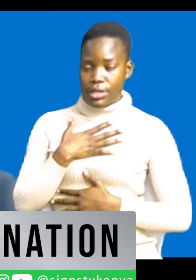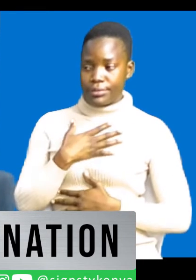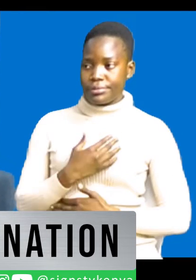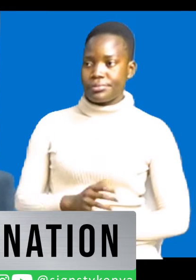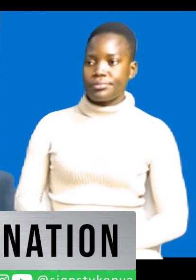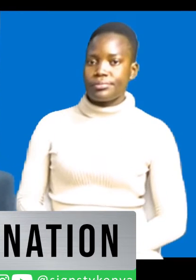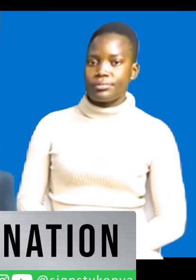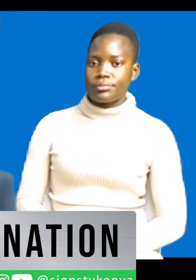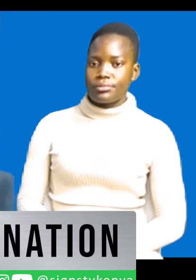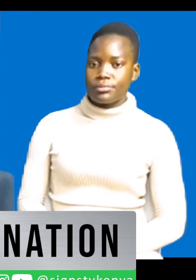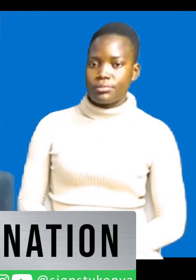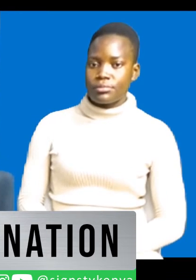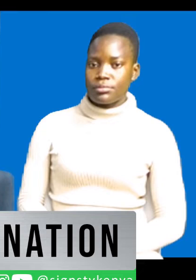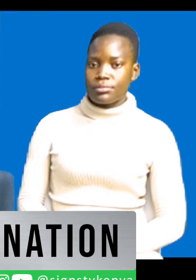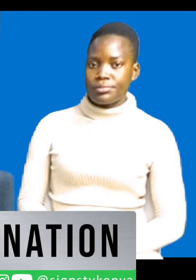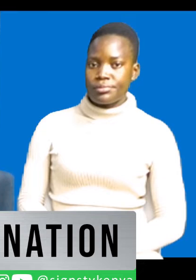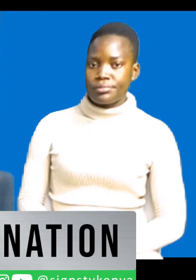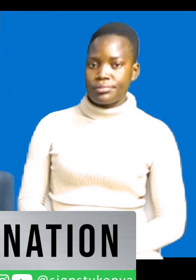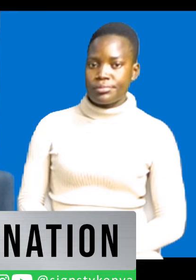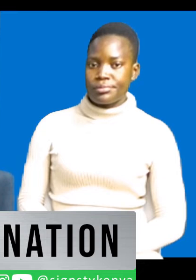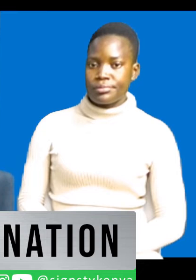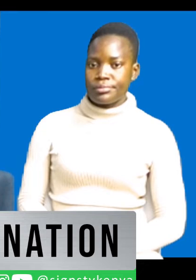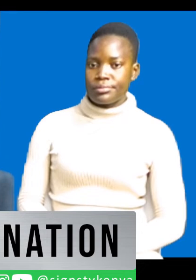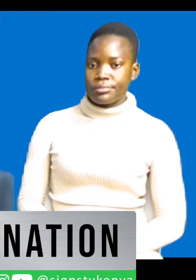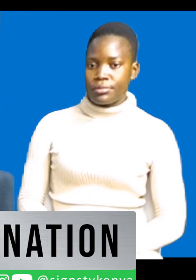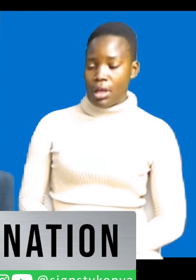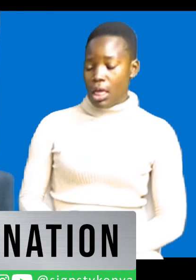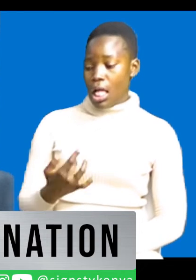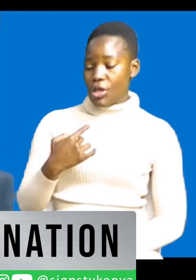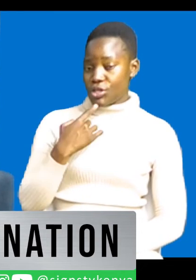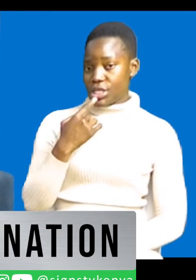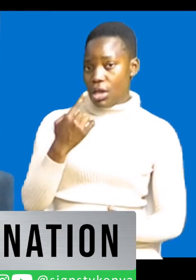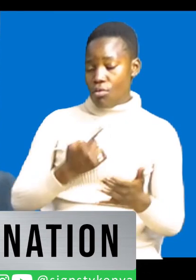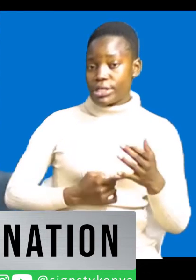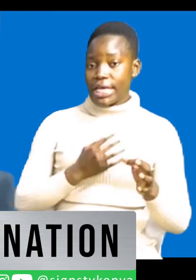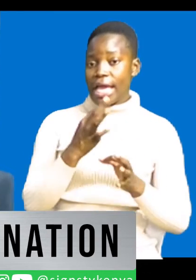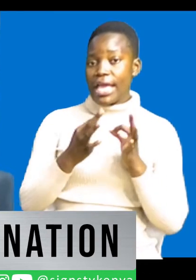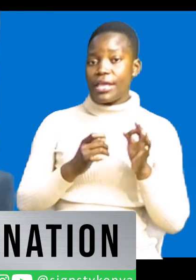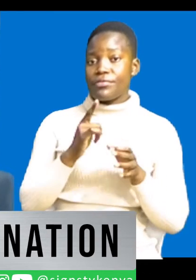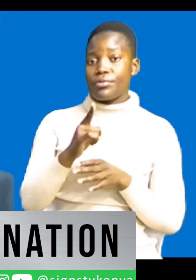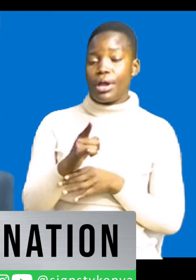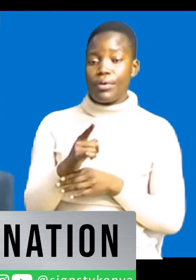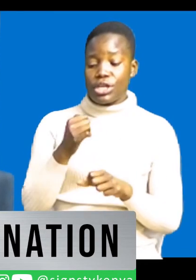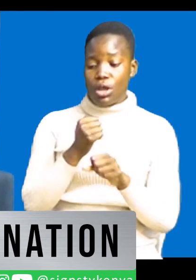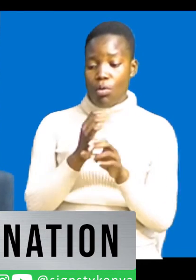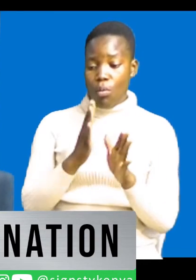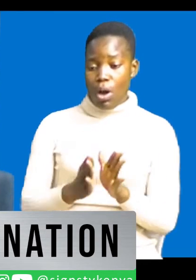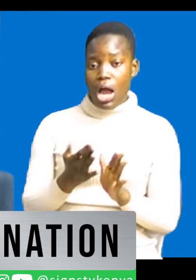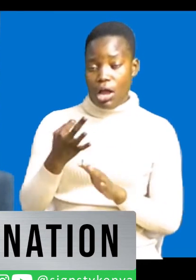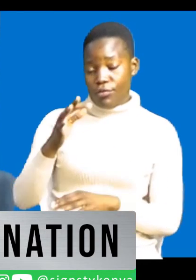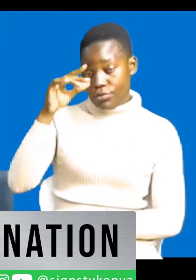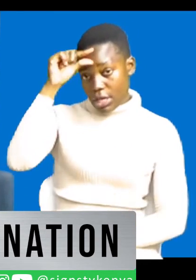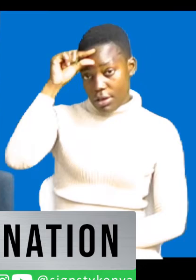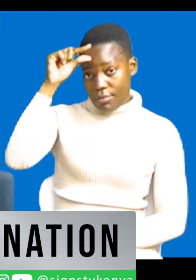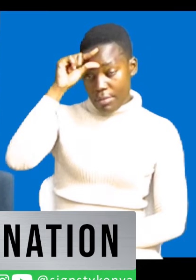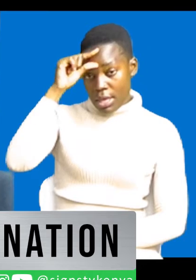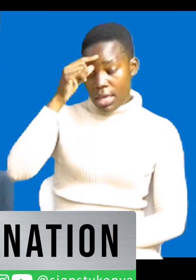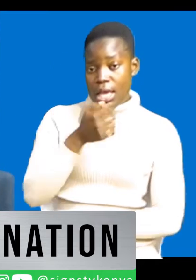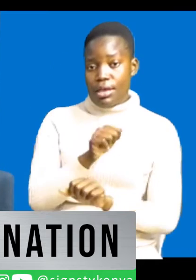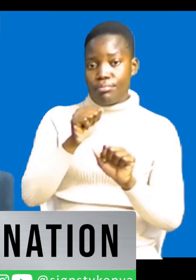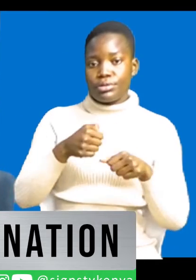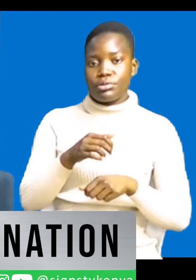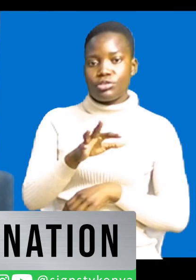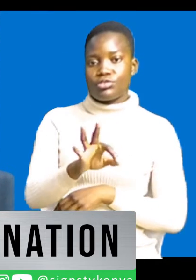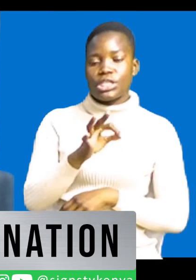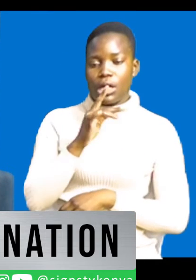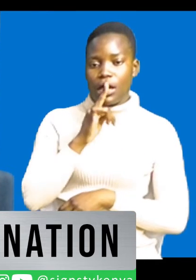inasema yes, go on. Kwa katiba yetu inasema ukiwa ni ofisa wa serikali, right, you cannot take